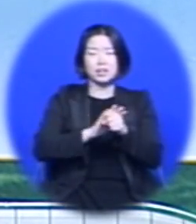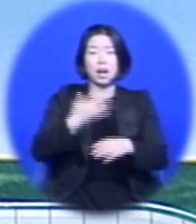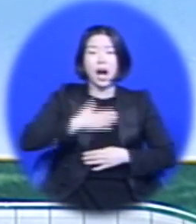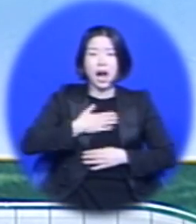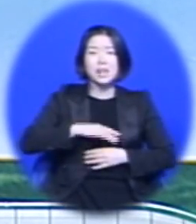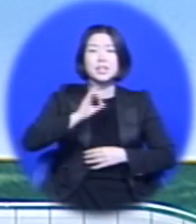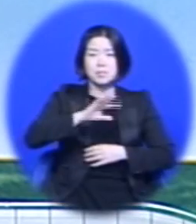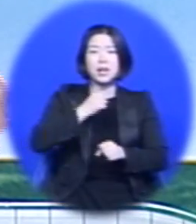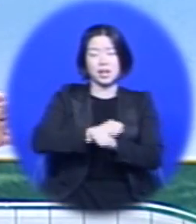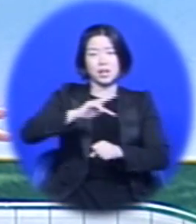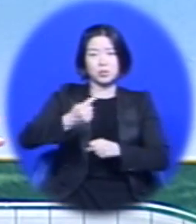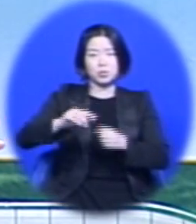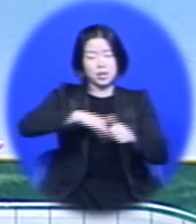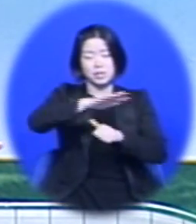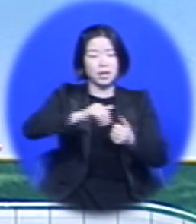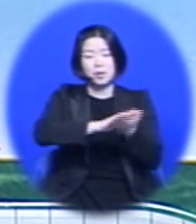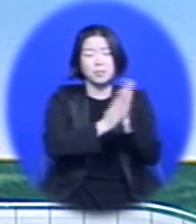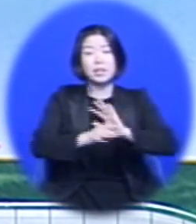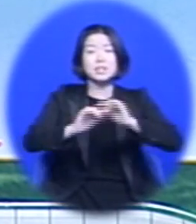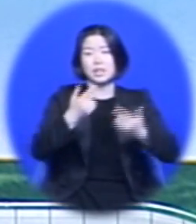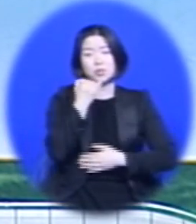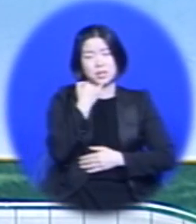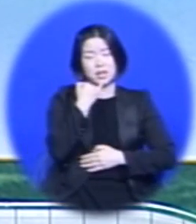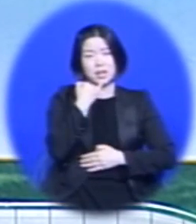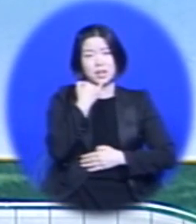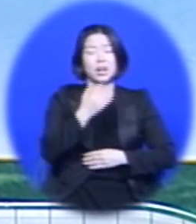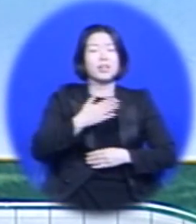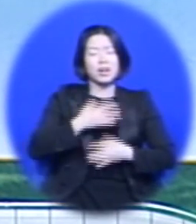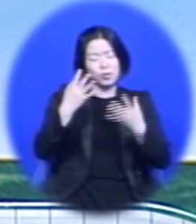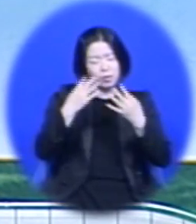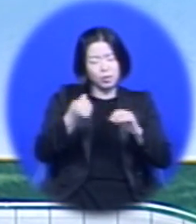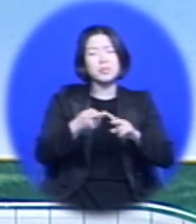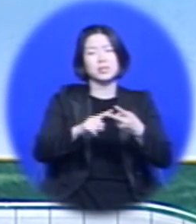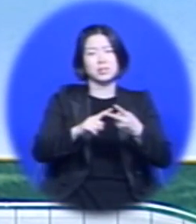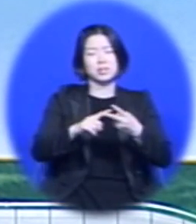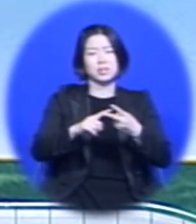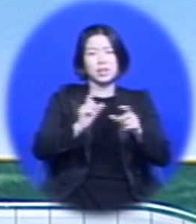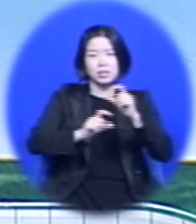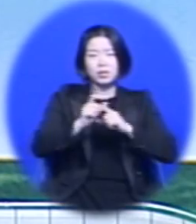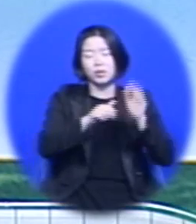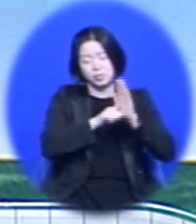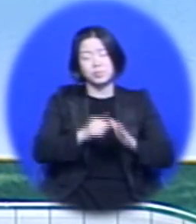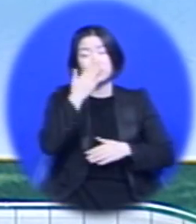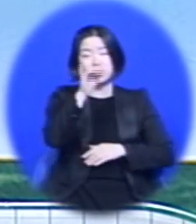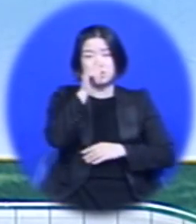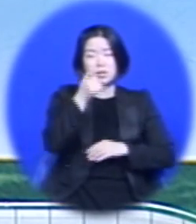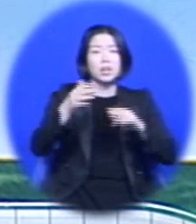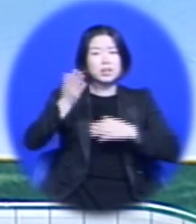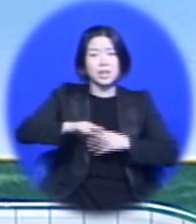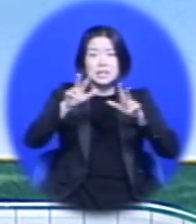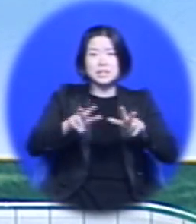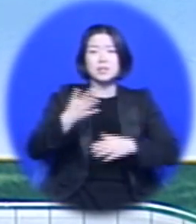해주셔도, 상황은 안 변해도 좋으니까 나는 얼마든지 더 견딜 수 있겠습니다. 그런데 지금은